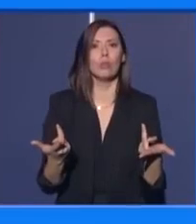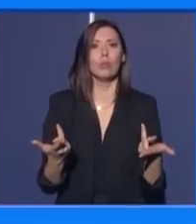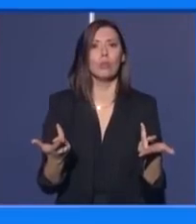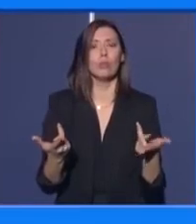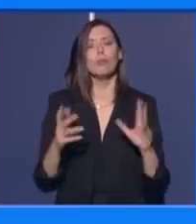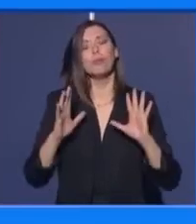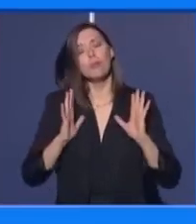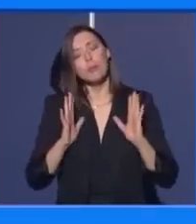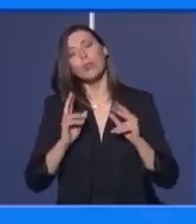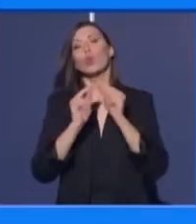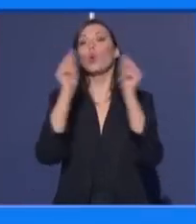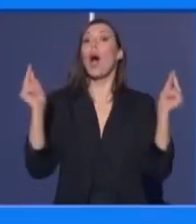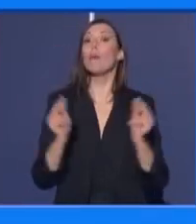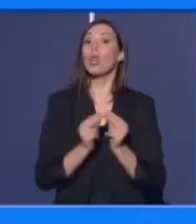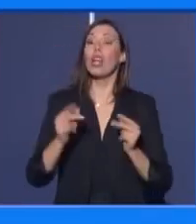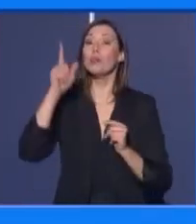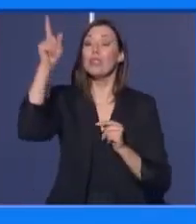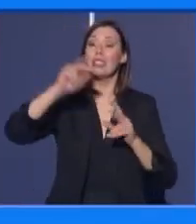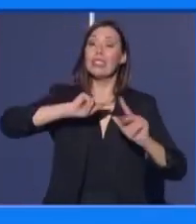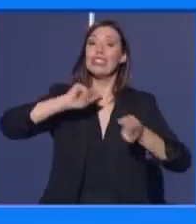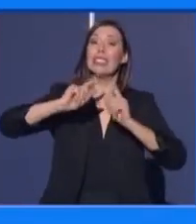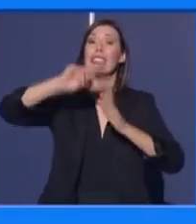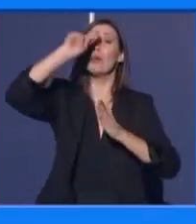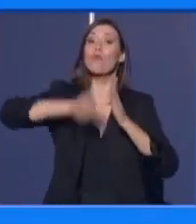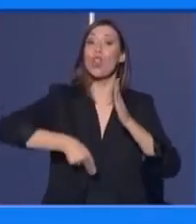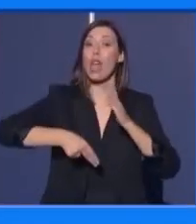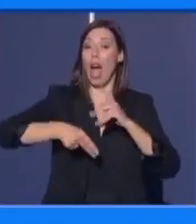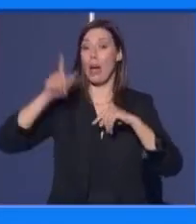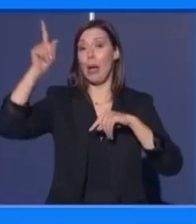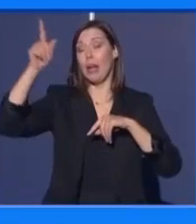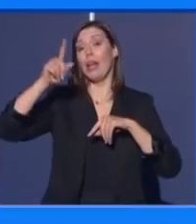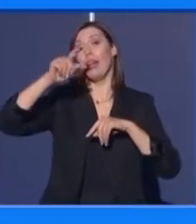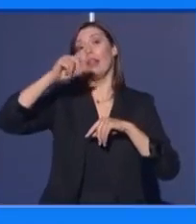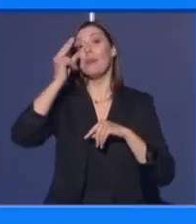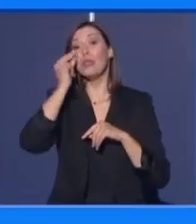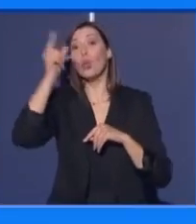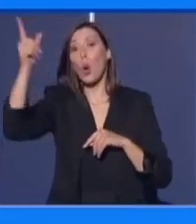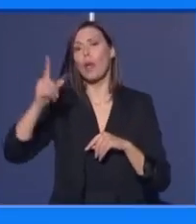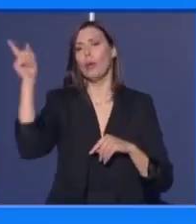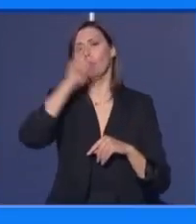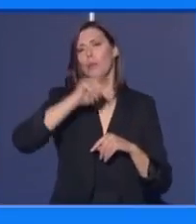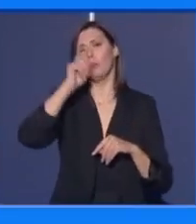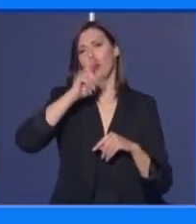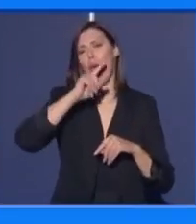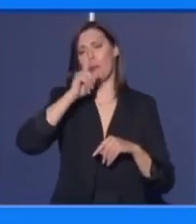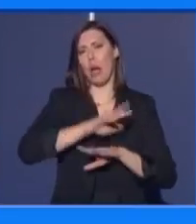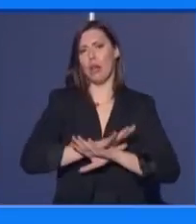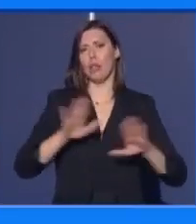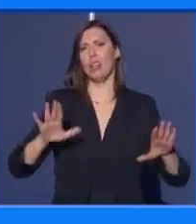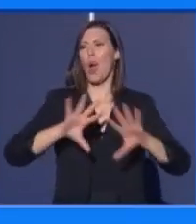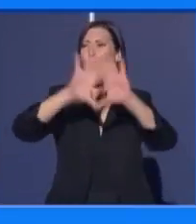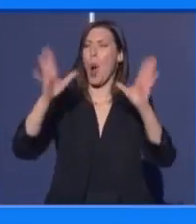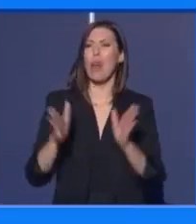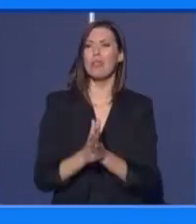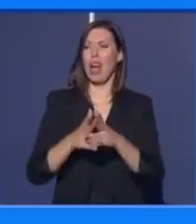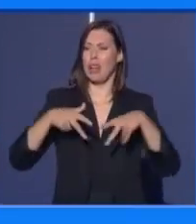Δεχθήκαμε λοιπόν, φίλες και φίλοι, στις πρέσπες ένα ψέμα. Αναγνωρίσαμε έναν αλυτρωτισμό που δημιουργεί προβλήματα τόσο με εμάς όσο και με άλλα κράτη